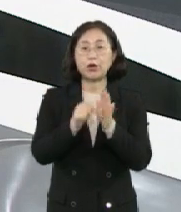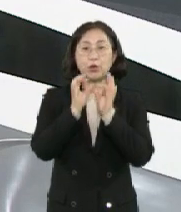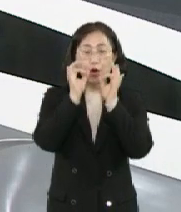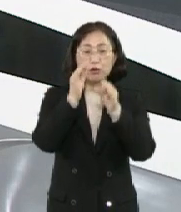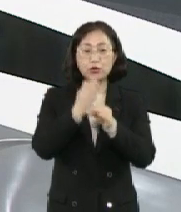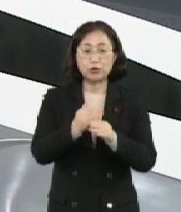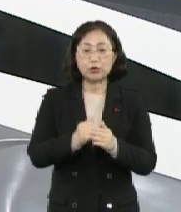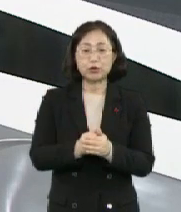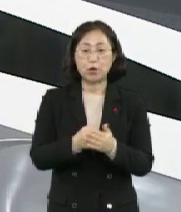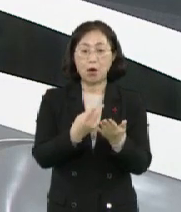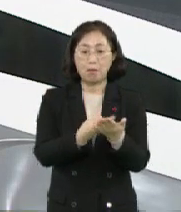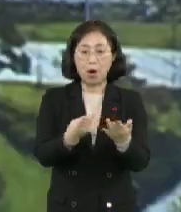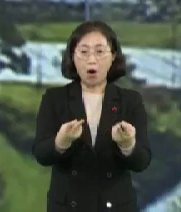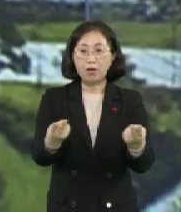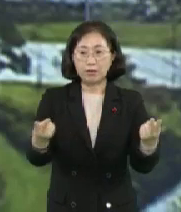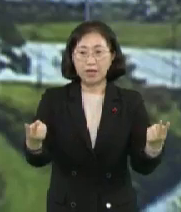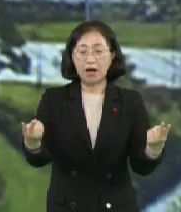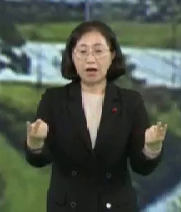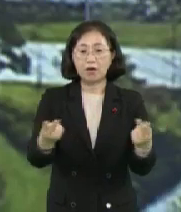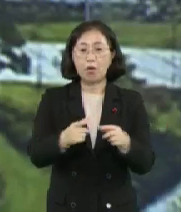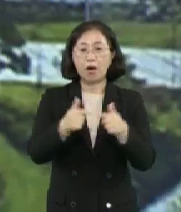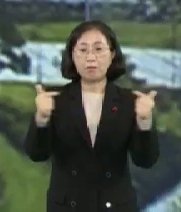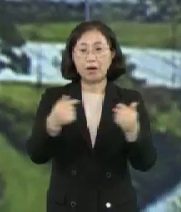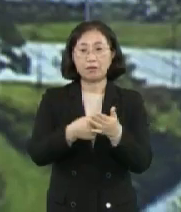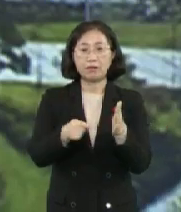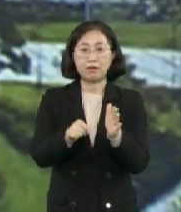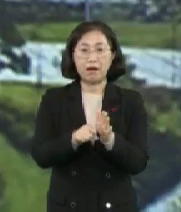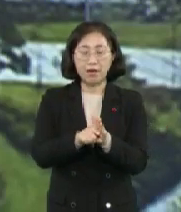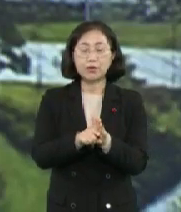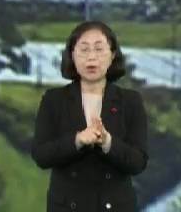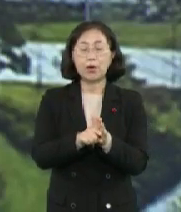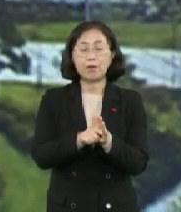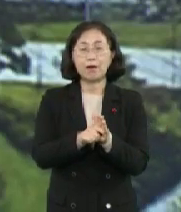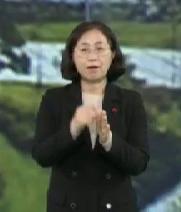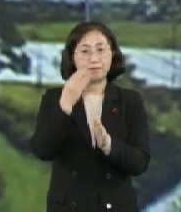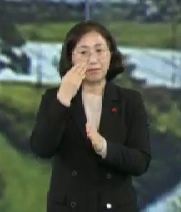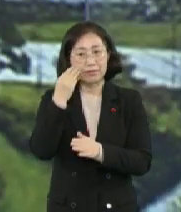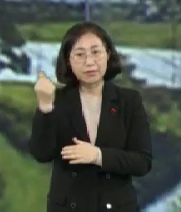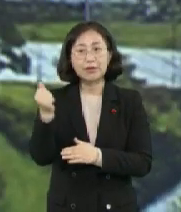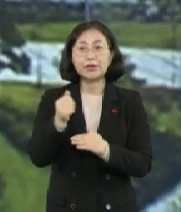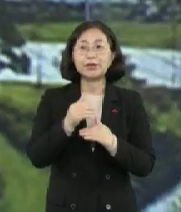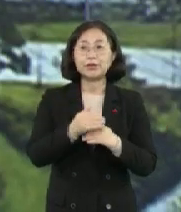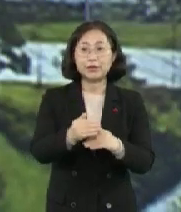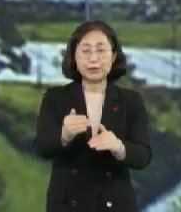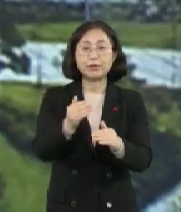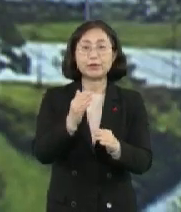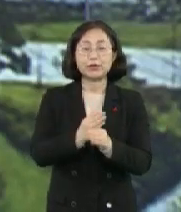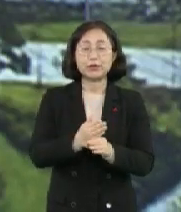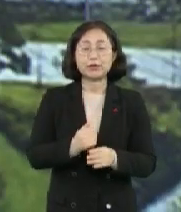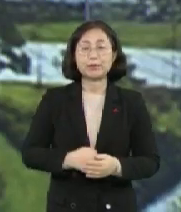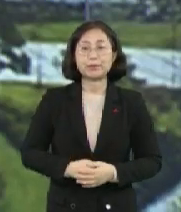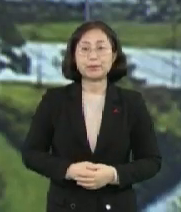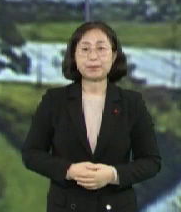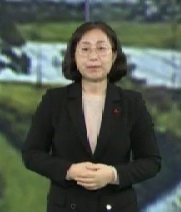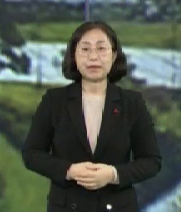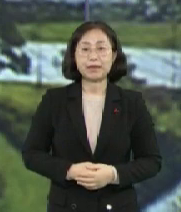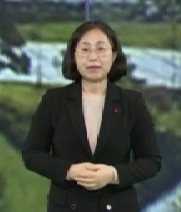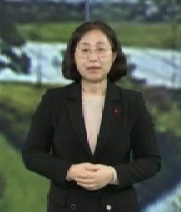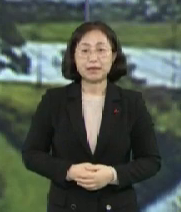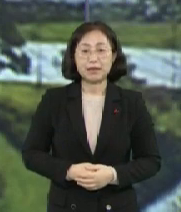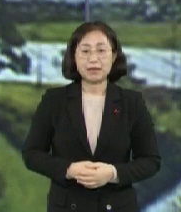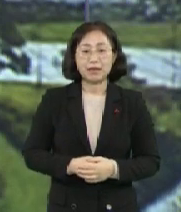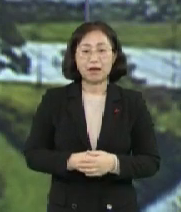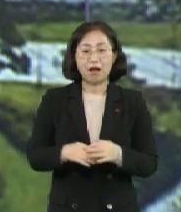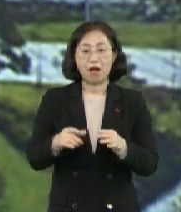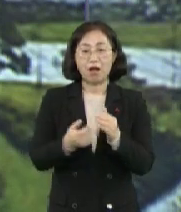병상 확보에도 치중해서 좀 더 차질이 없는 병상 확보에 전념을 하고 있다. 그런 말씀을 드리고요. 특히 이게